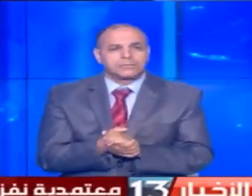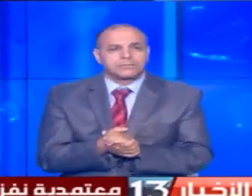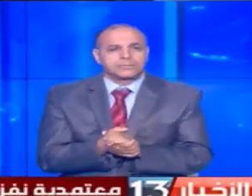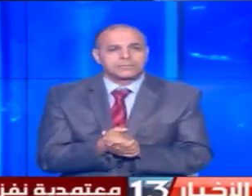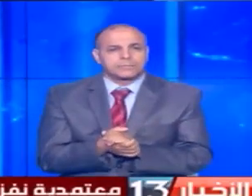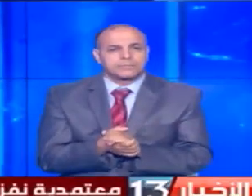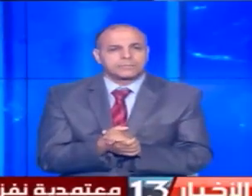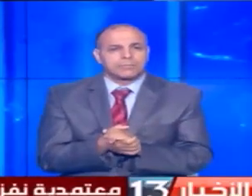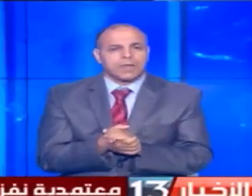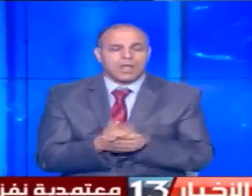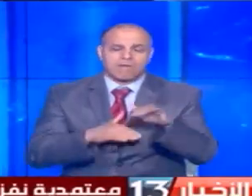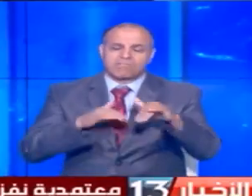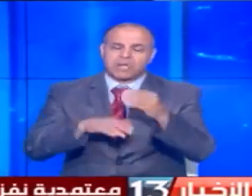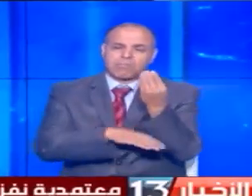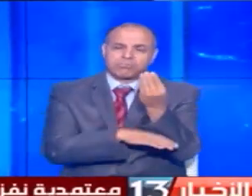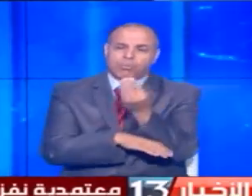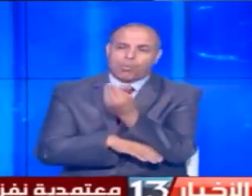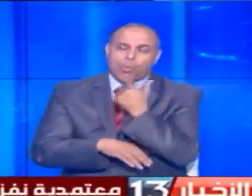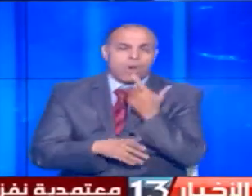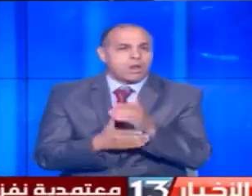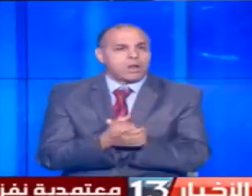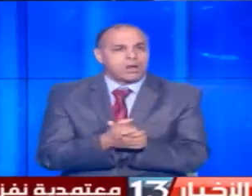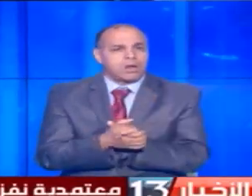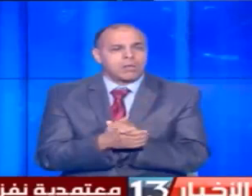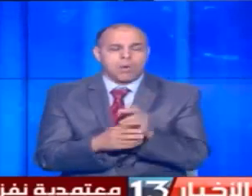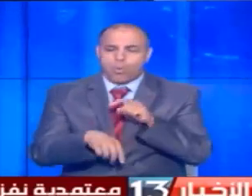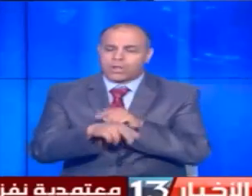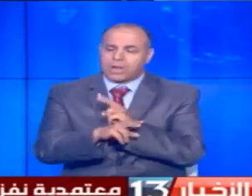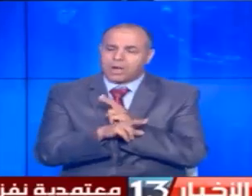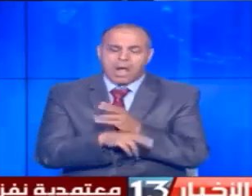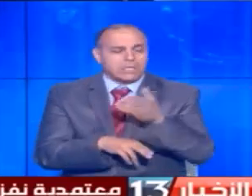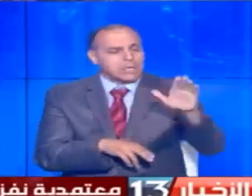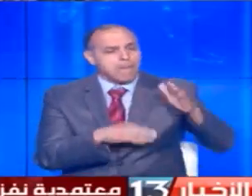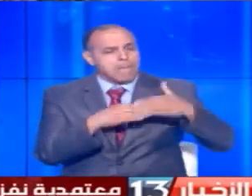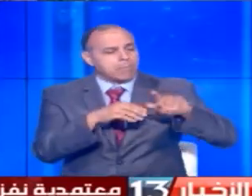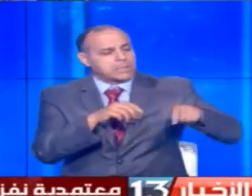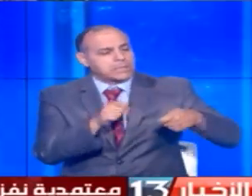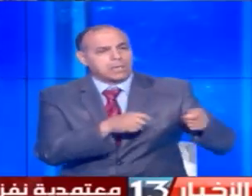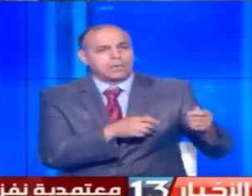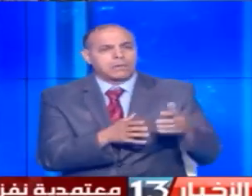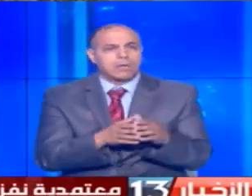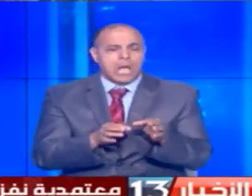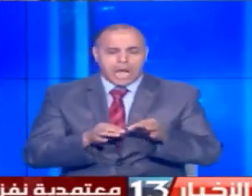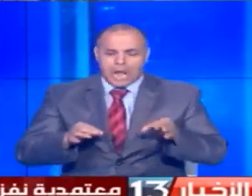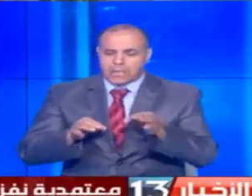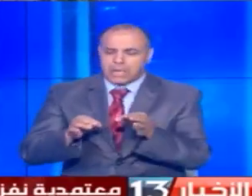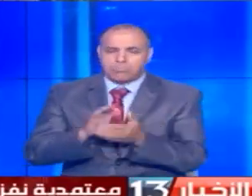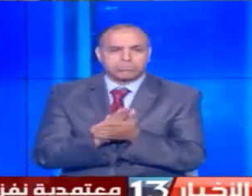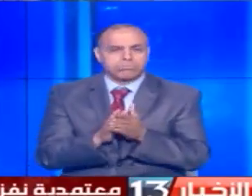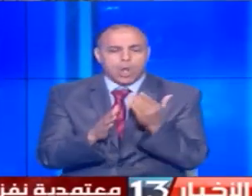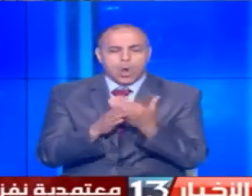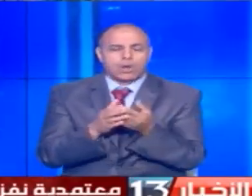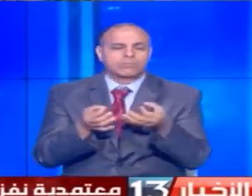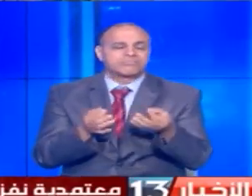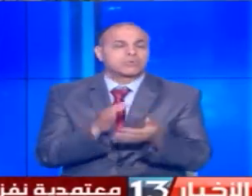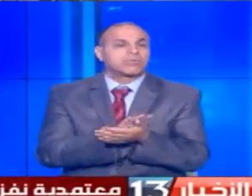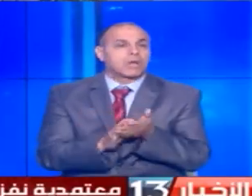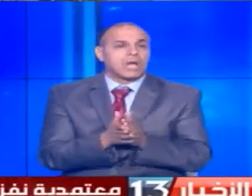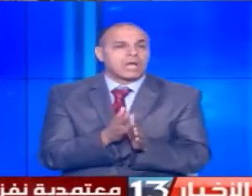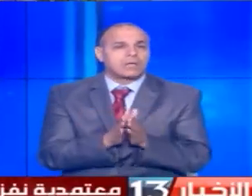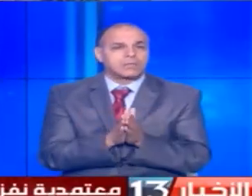تبدا مقيلة في الشارع على البرة وقت الراحة يخرج يسكر الباب. لا فيها قاعات صالحة للدراسة، لا